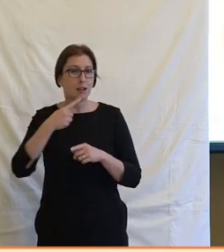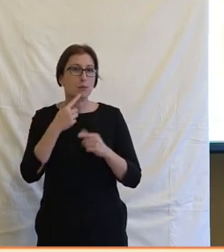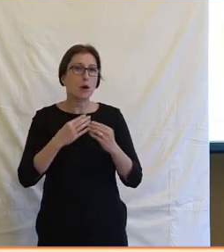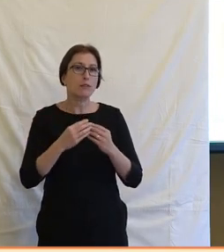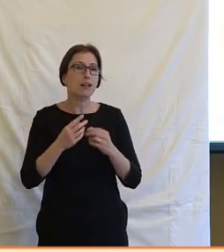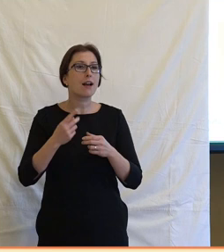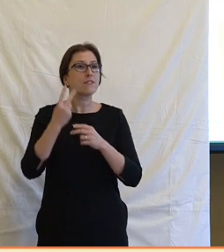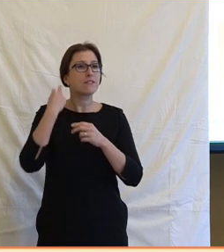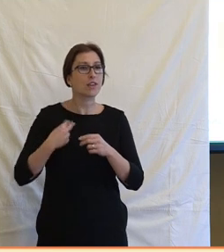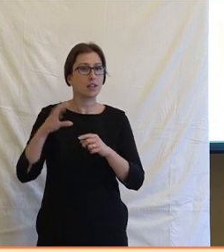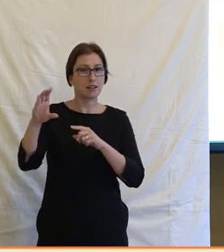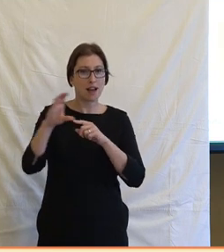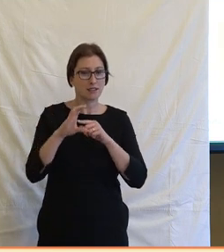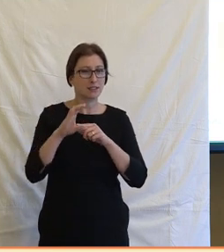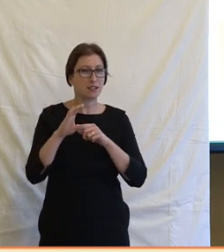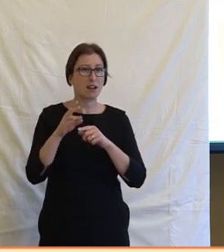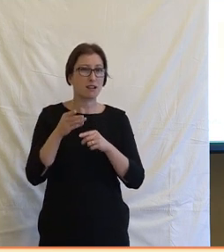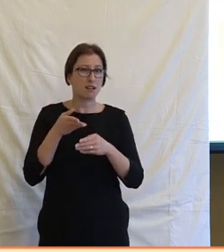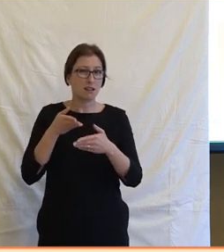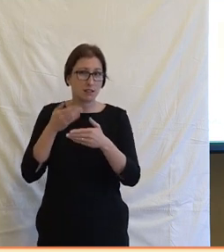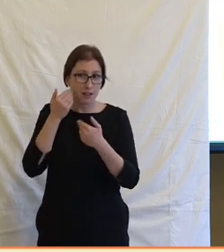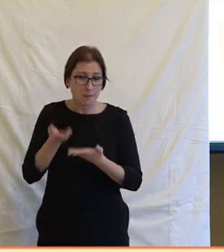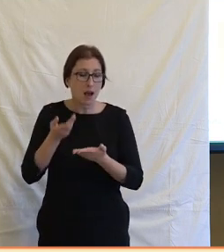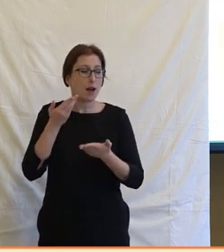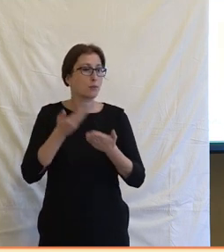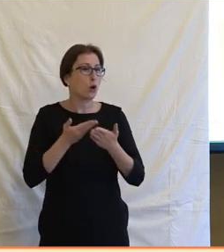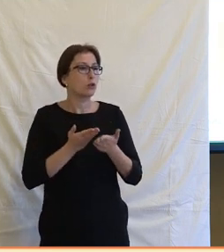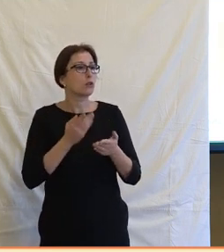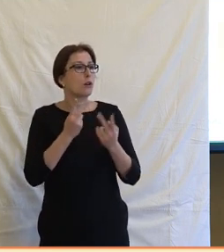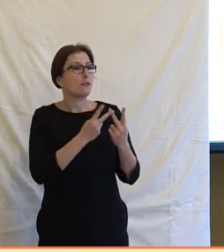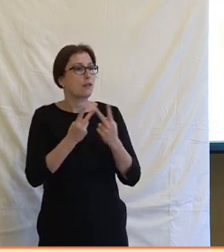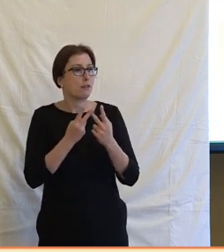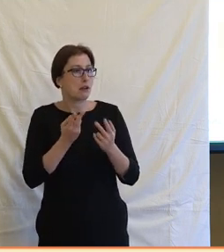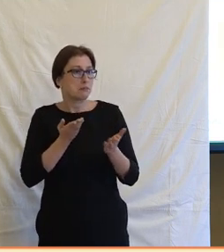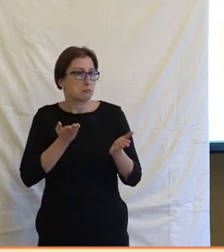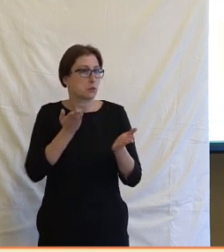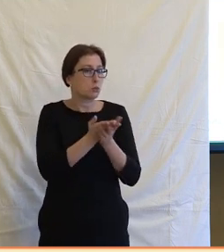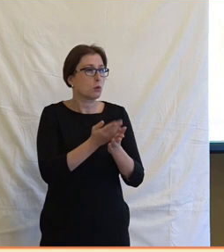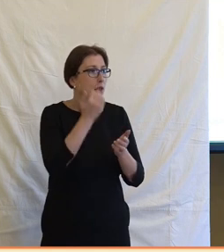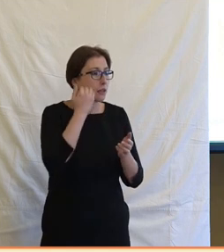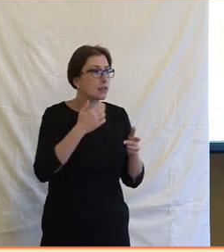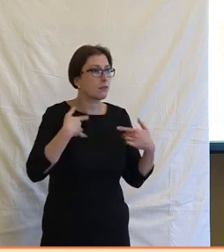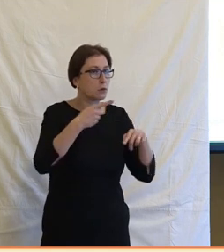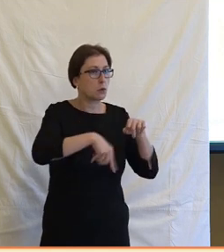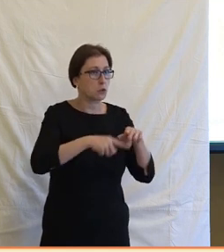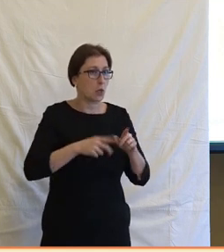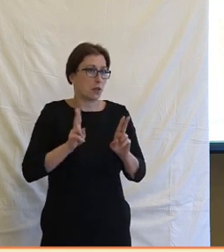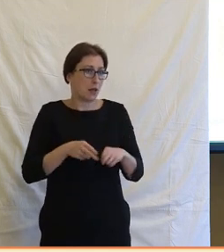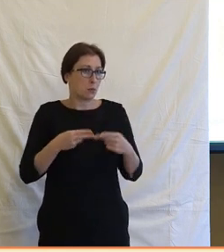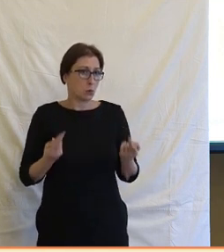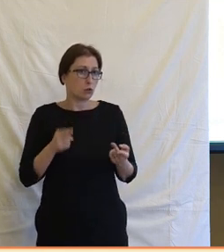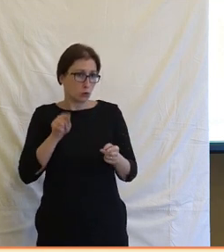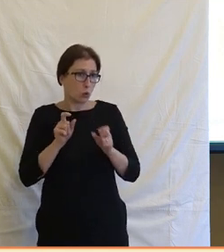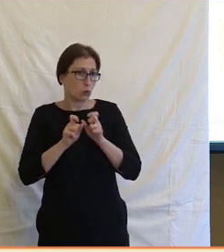finanční zdroje jako hlavní překážku v přizpůsobení těch mediálních obsahů lidem se speciálními potřebami. A